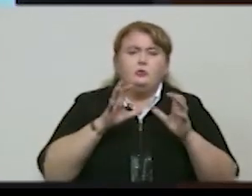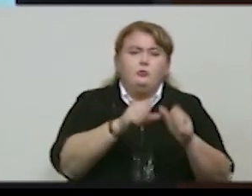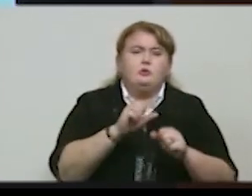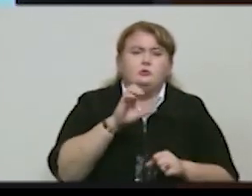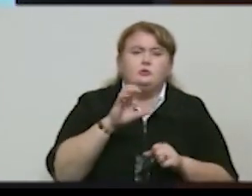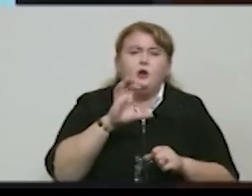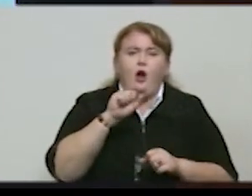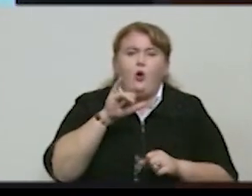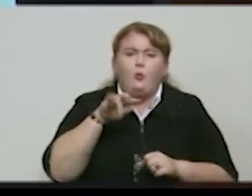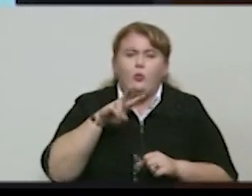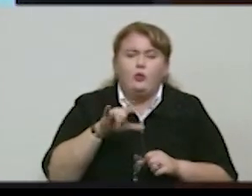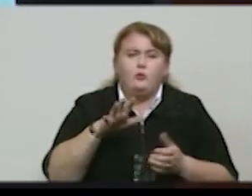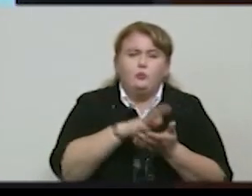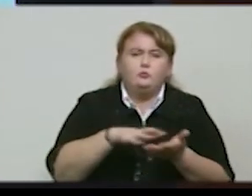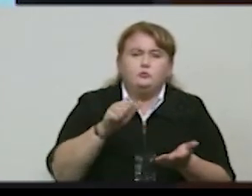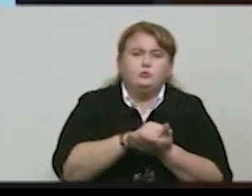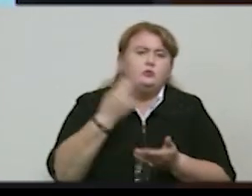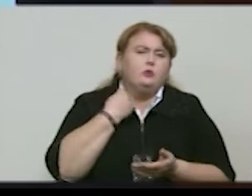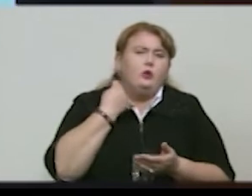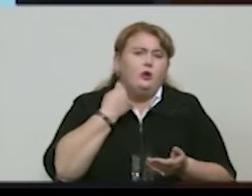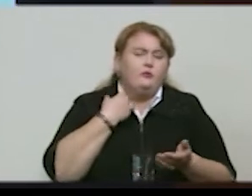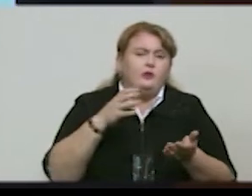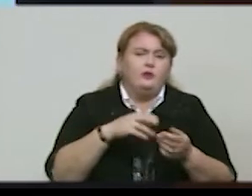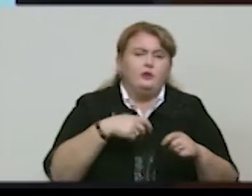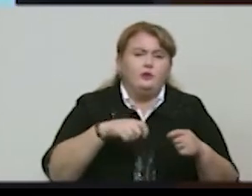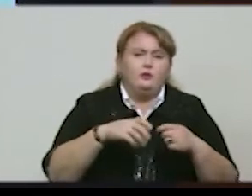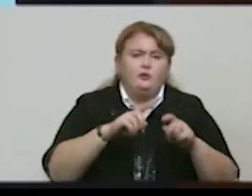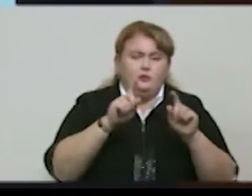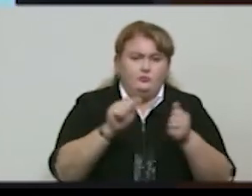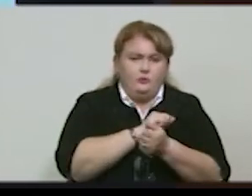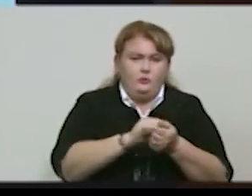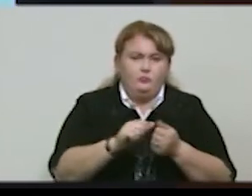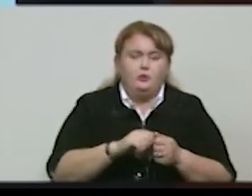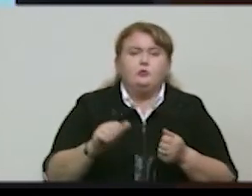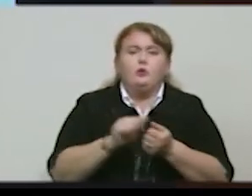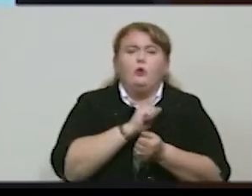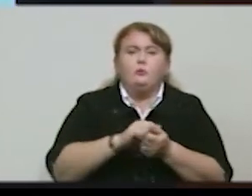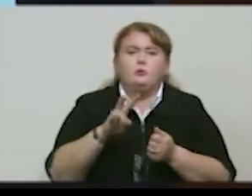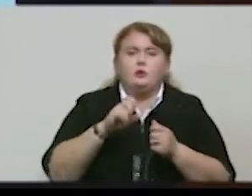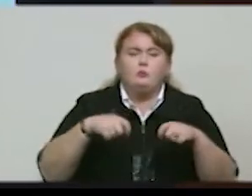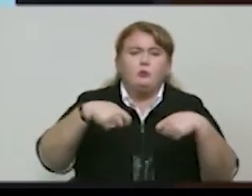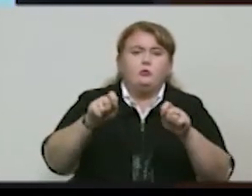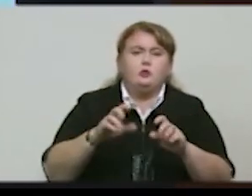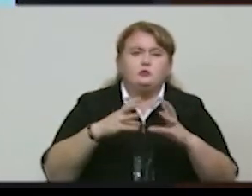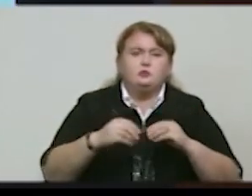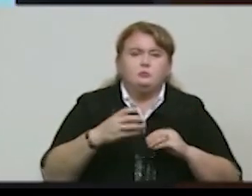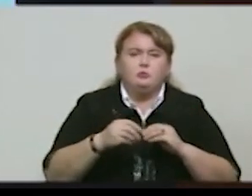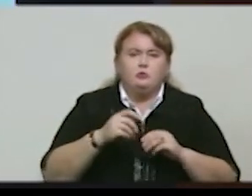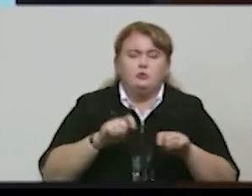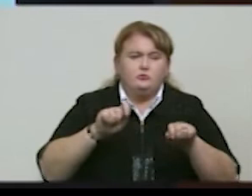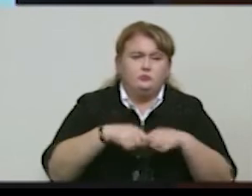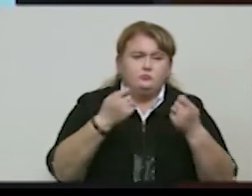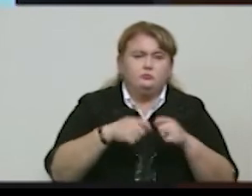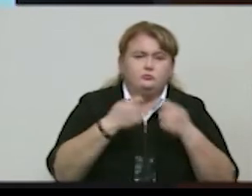аулы, уничтожали долговые расписки и документы на продажу земли, громили правления